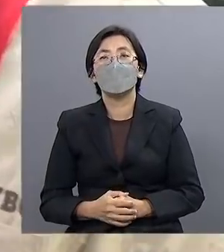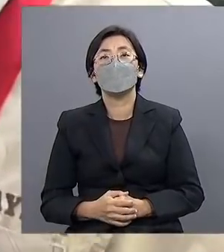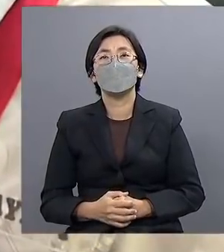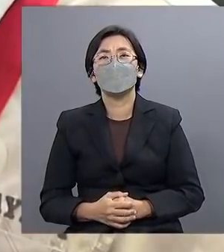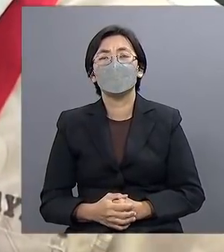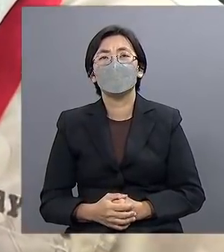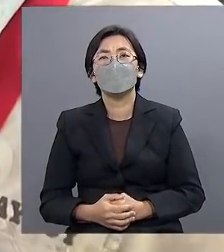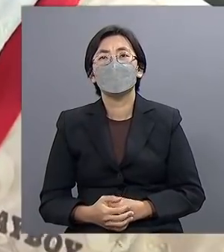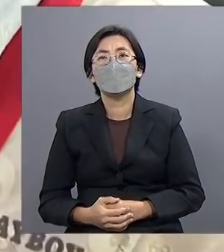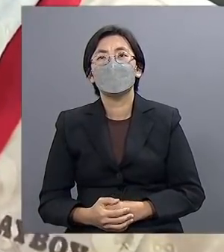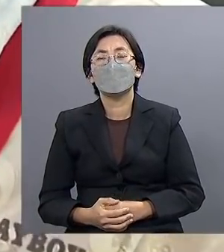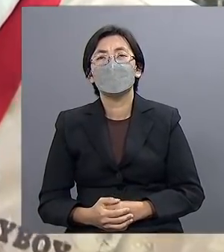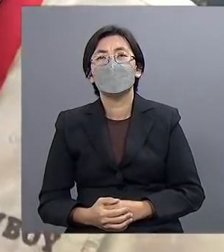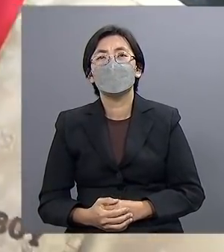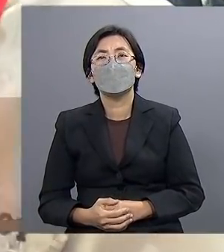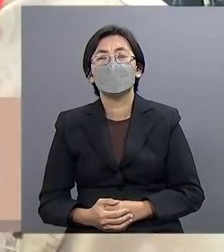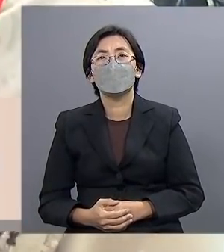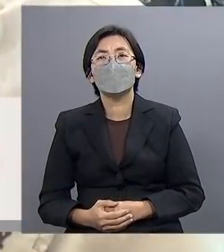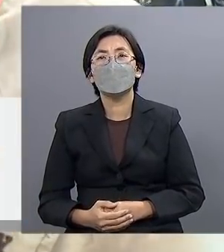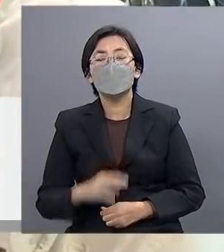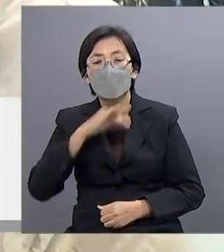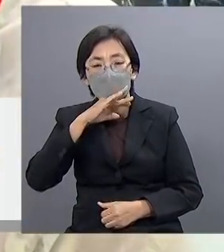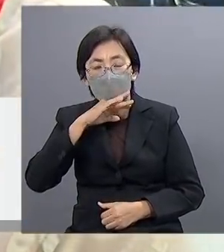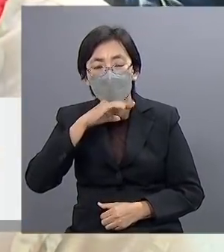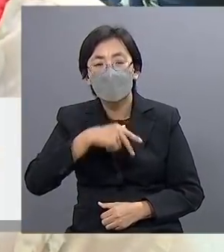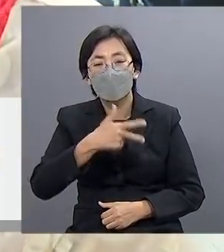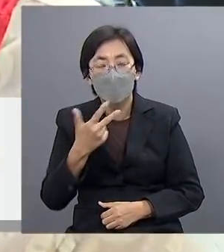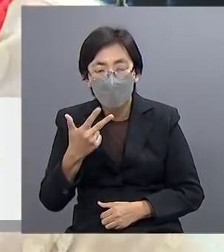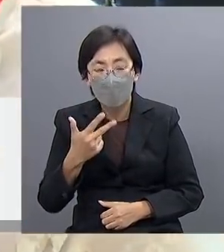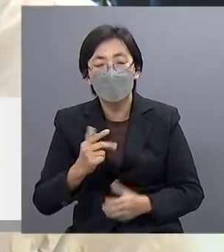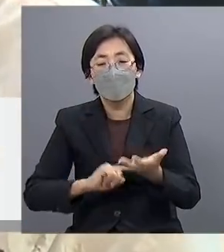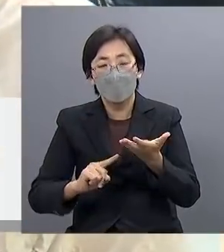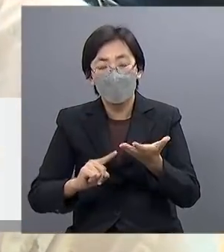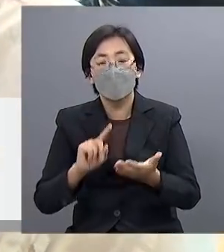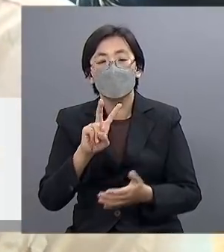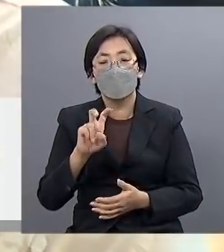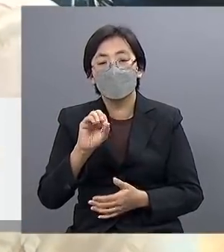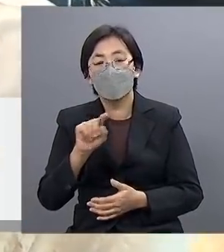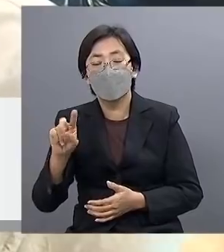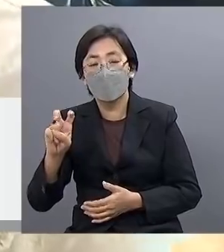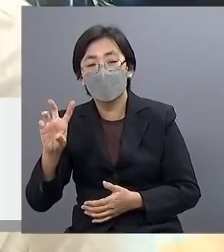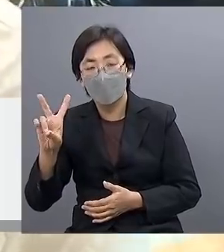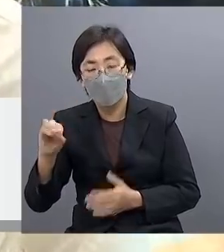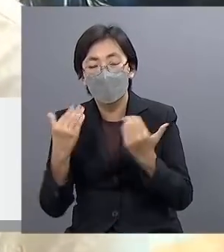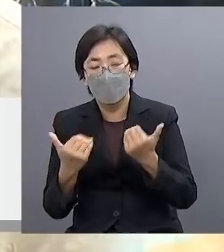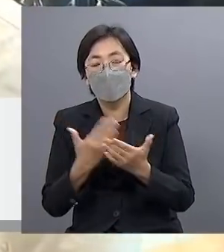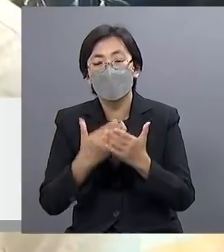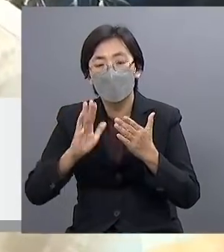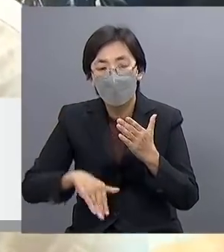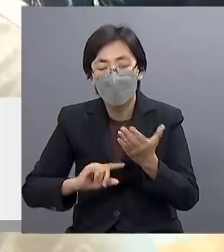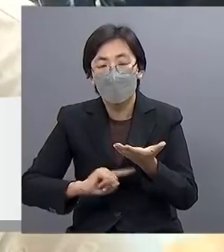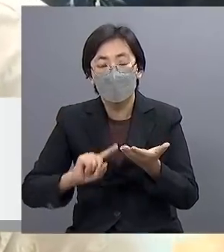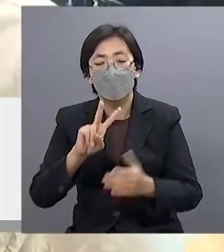ก็สองชั้นขายกัน250ถึง270ตอนนี้ก็เหลือมา200ครับผมสันคอจาก